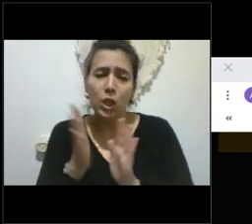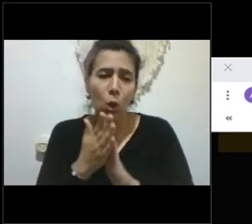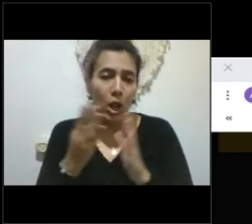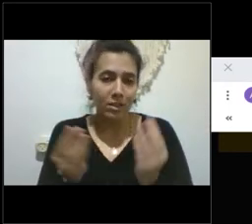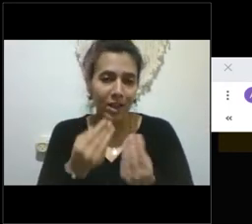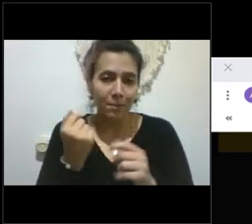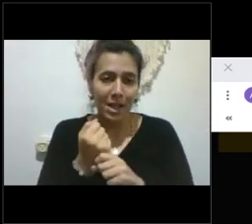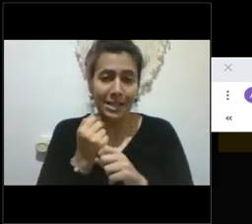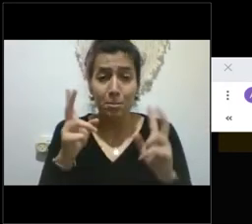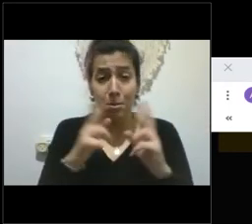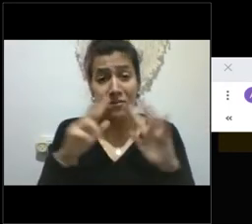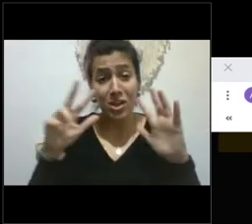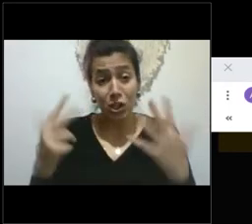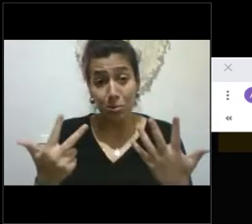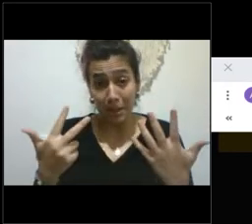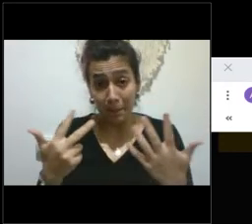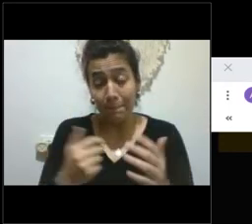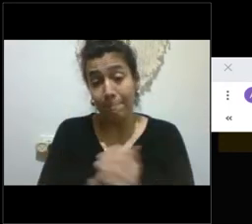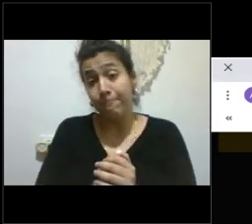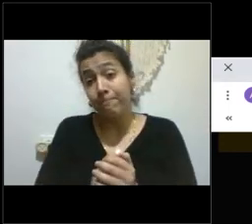וזהו, זה בגדול